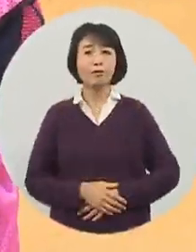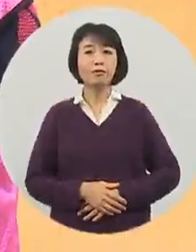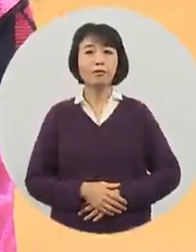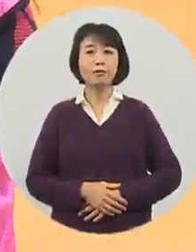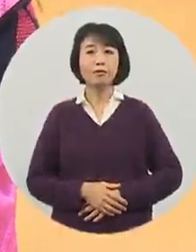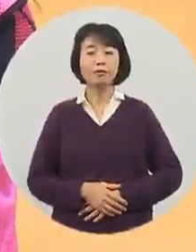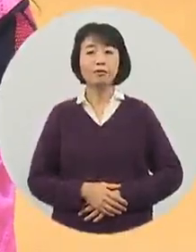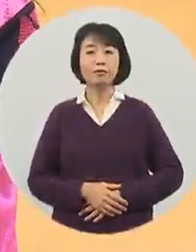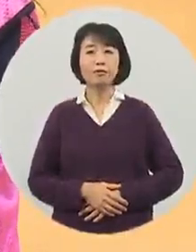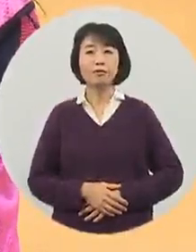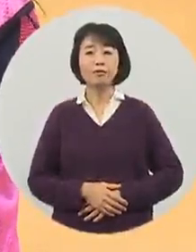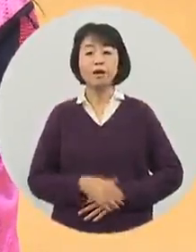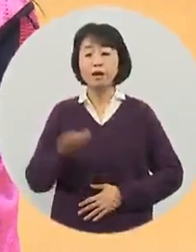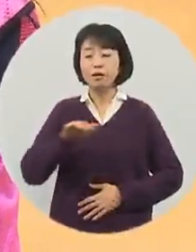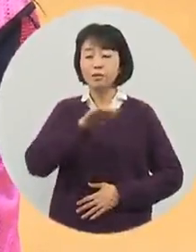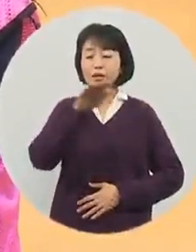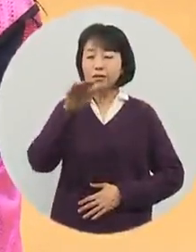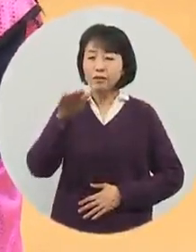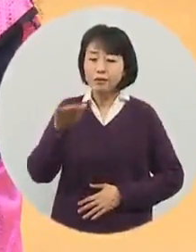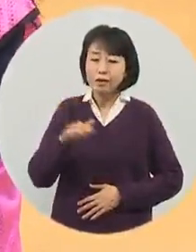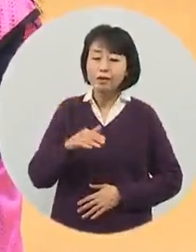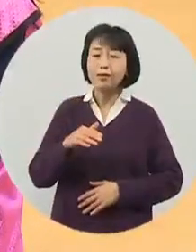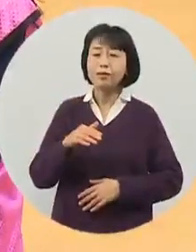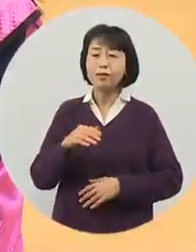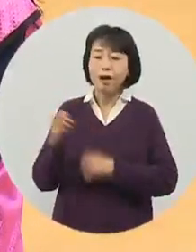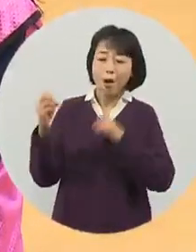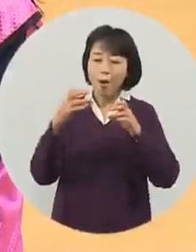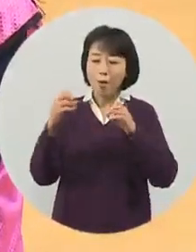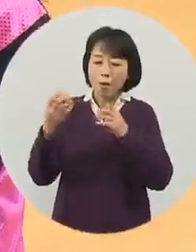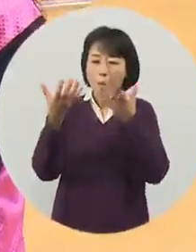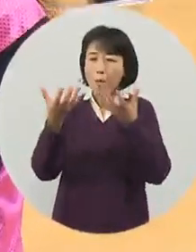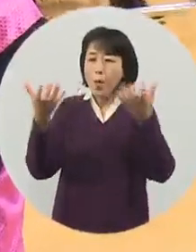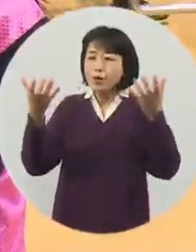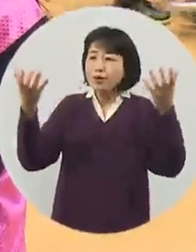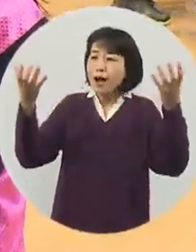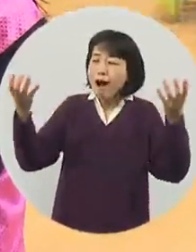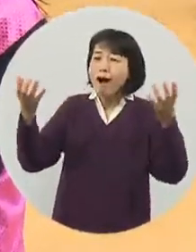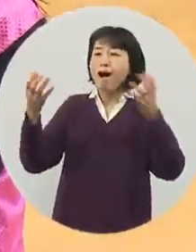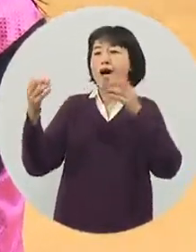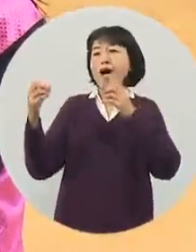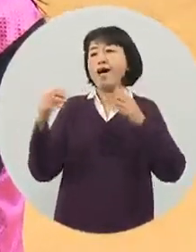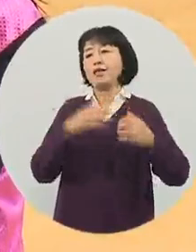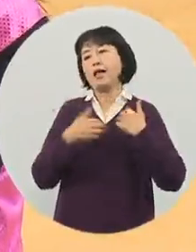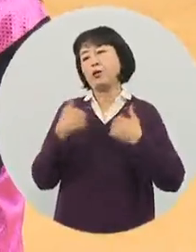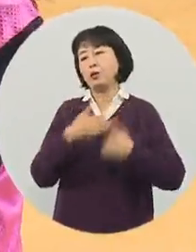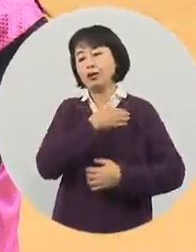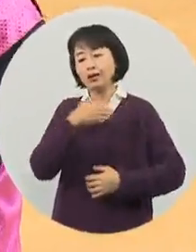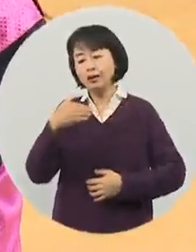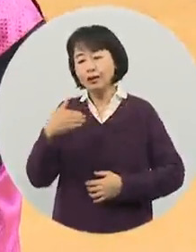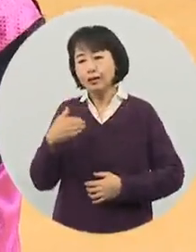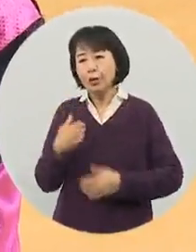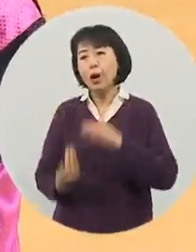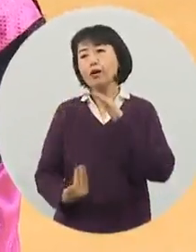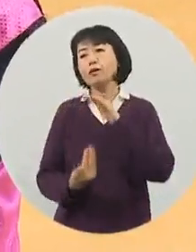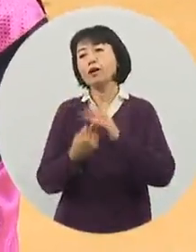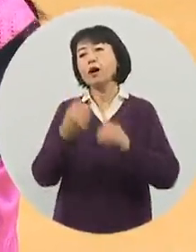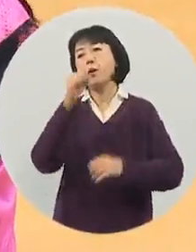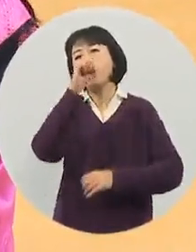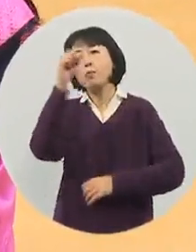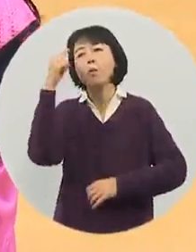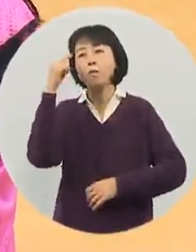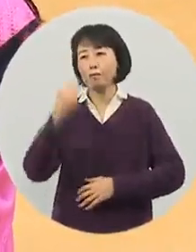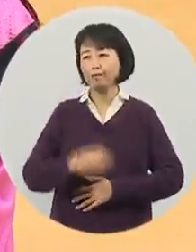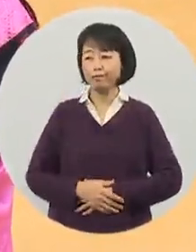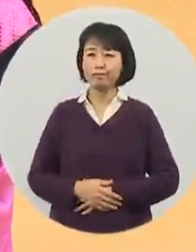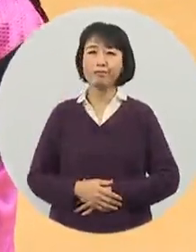ところ、まあ、みんなでワイワイやれるからっていうのが一番あれかな、楽